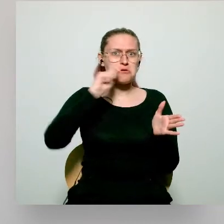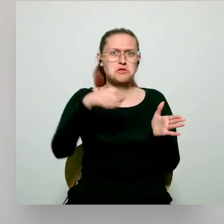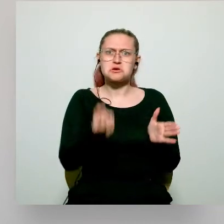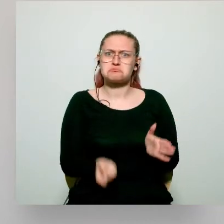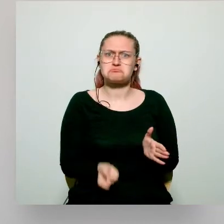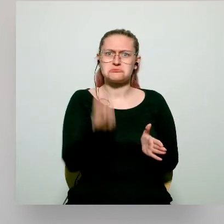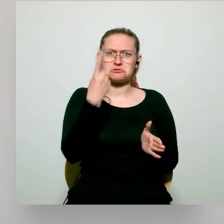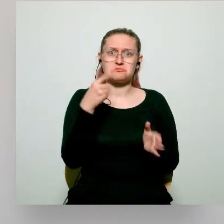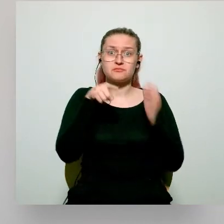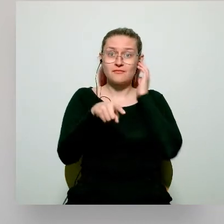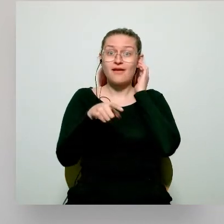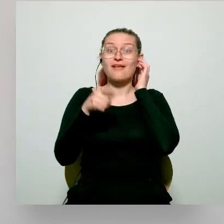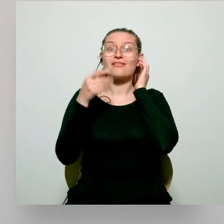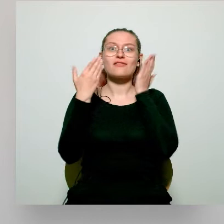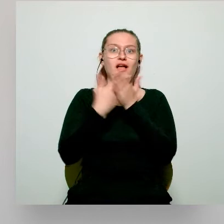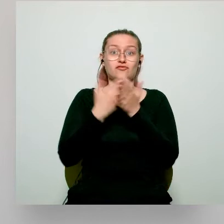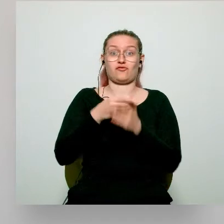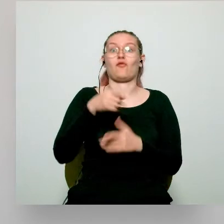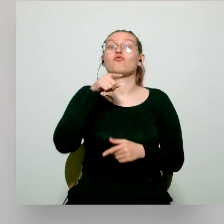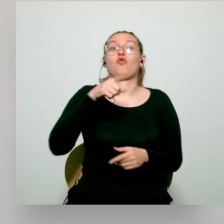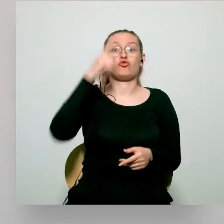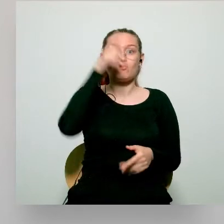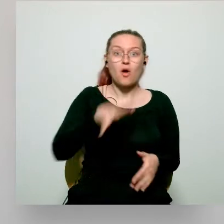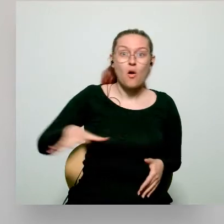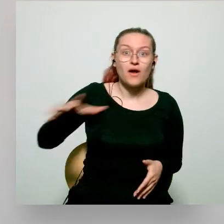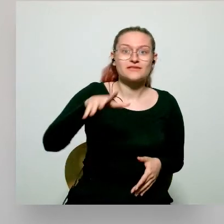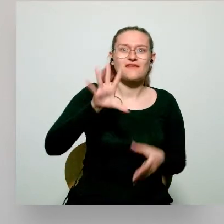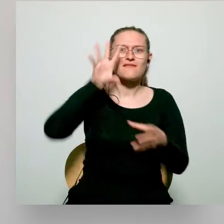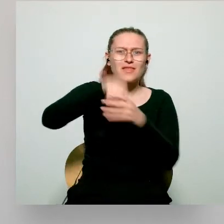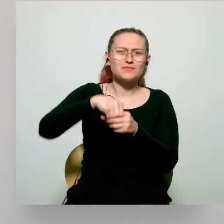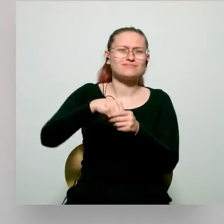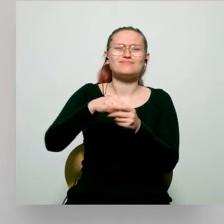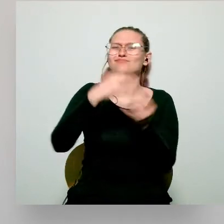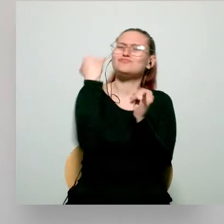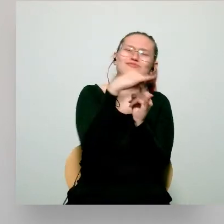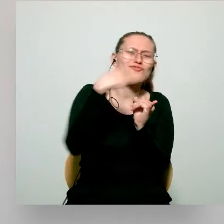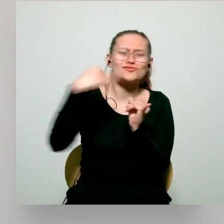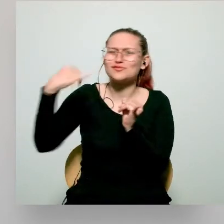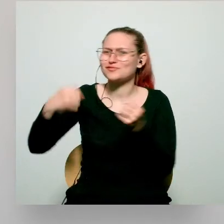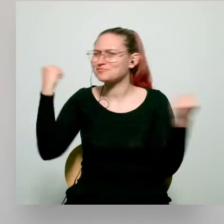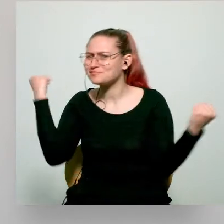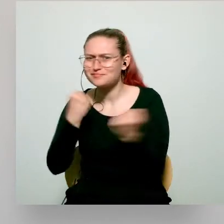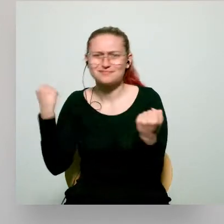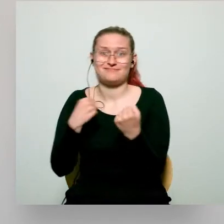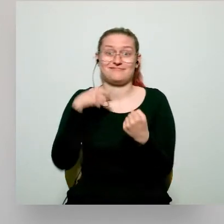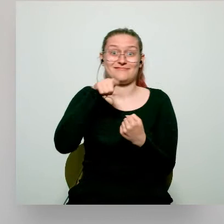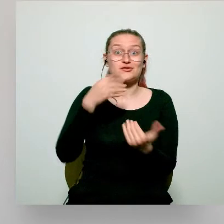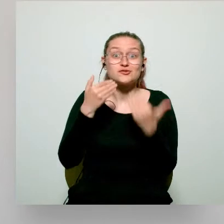pluralistycznego społeczeństwa, które jest w stanie udzielić właściwej odpowiedzi, silnej